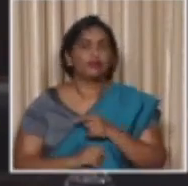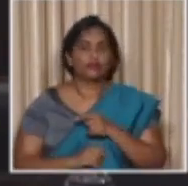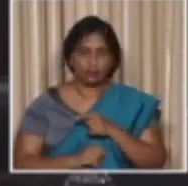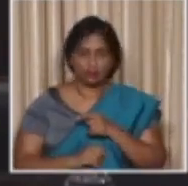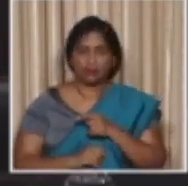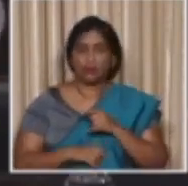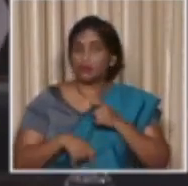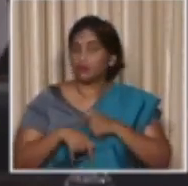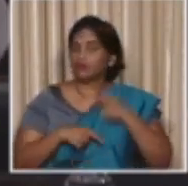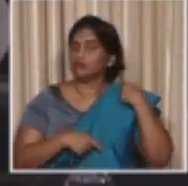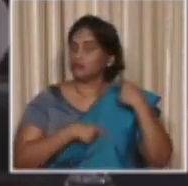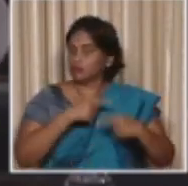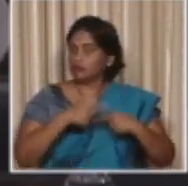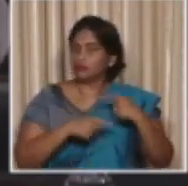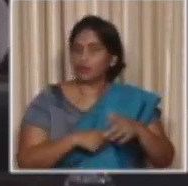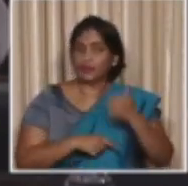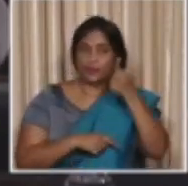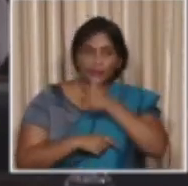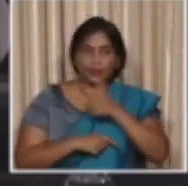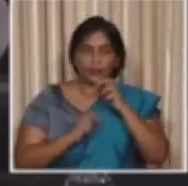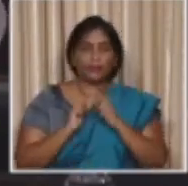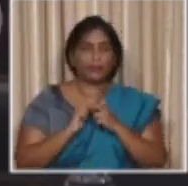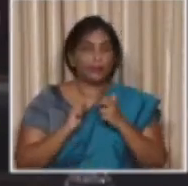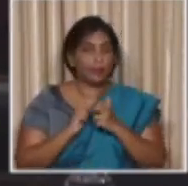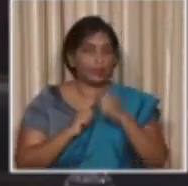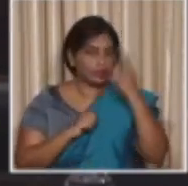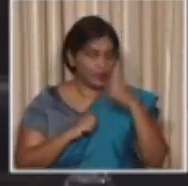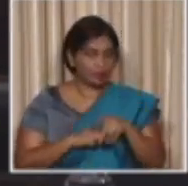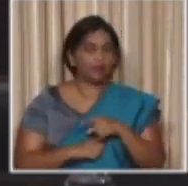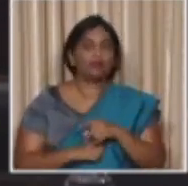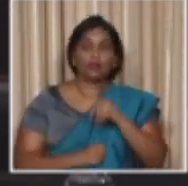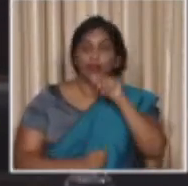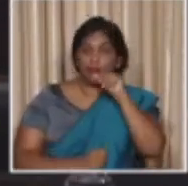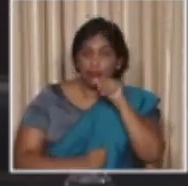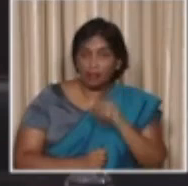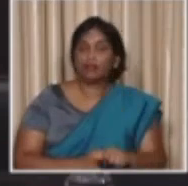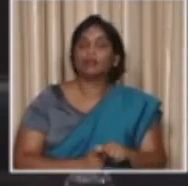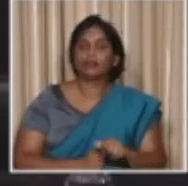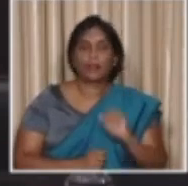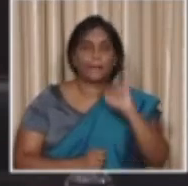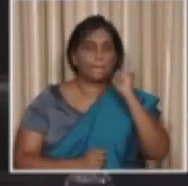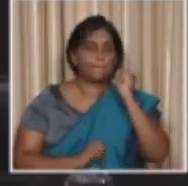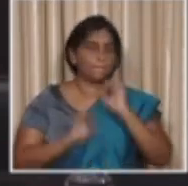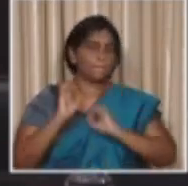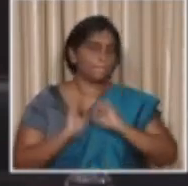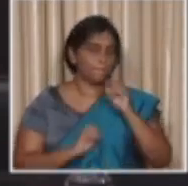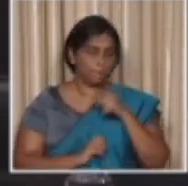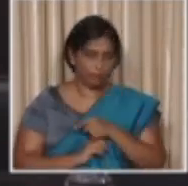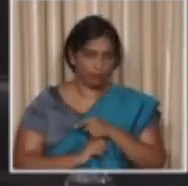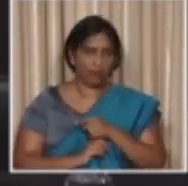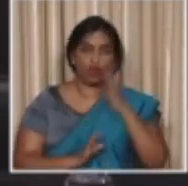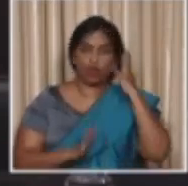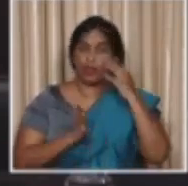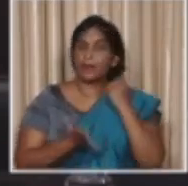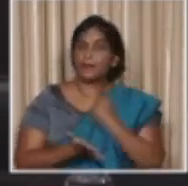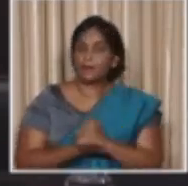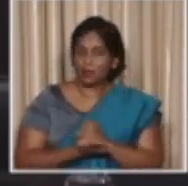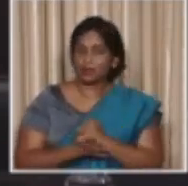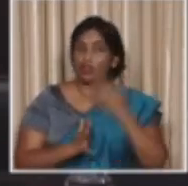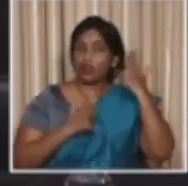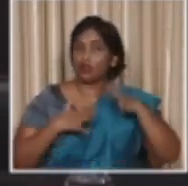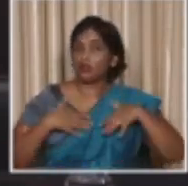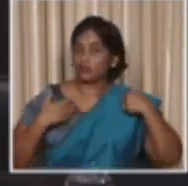මේ කාලාන්තරයක් තිස්සේ තියෙන වංචා දූෂණ හොරකම් නිසා ඇත්තටම යෙදෙන්නේ 50%යි. ලෝක බැංකුවෙන් ලෝක